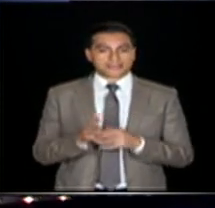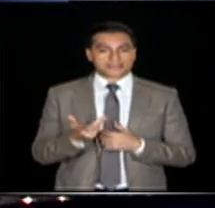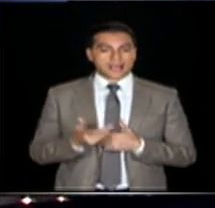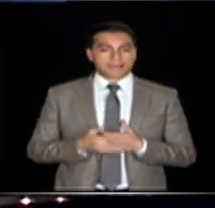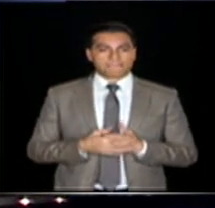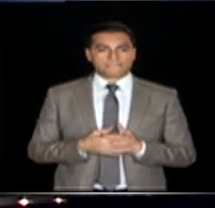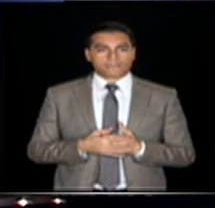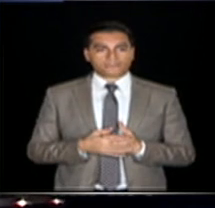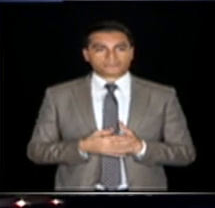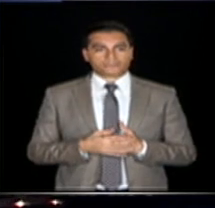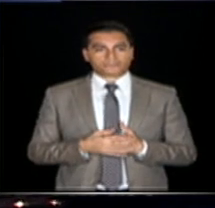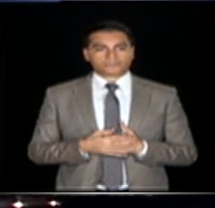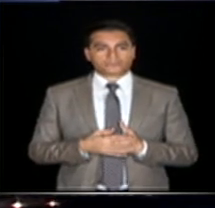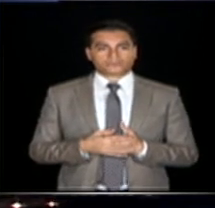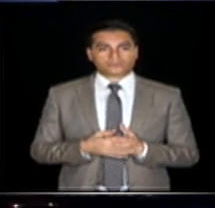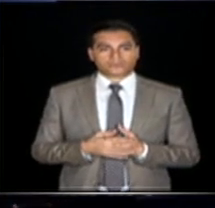يساوي كام؟